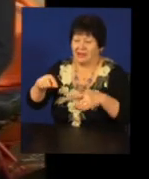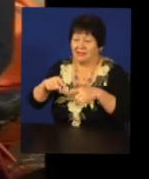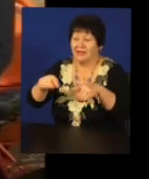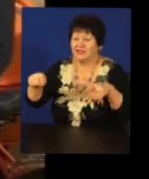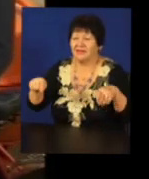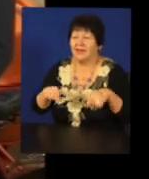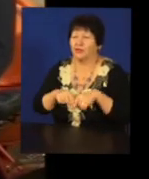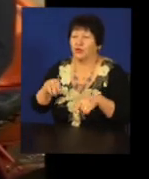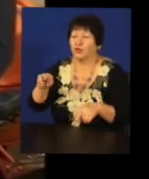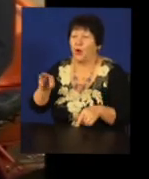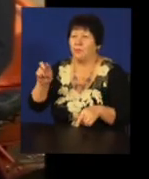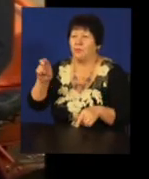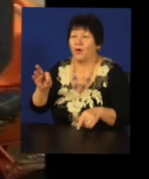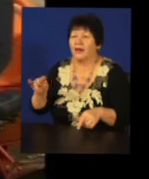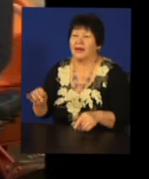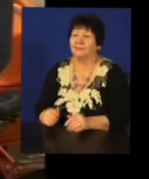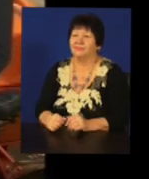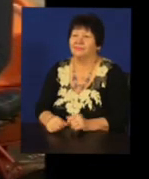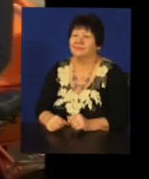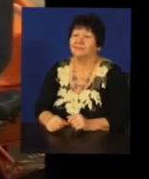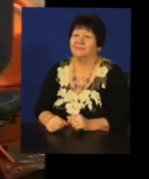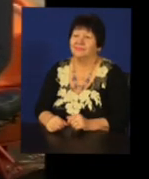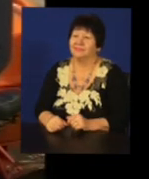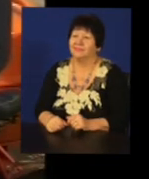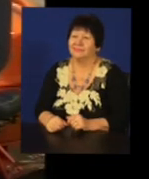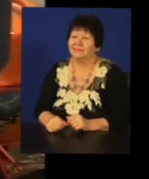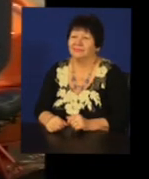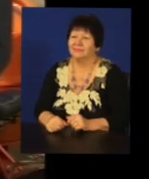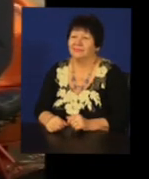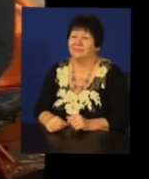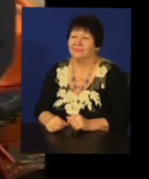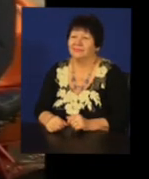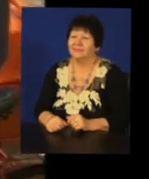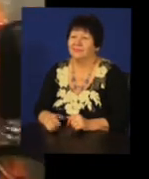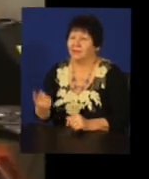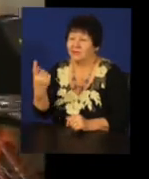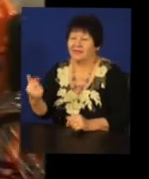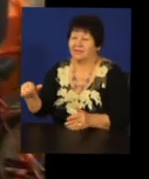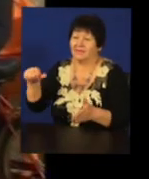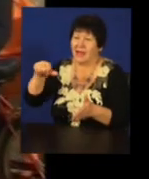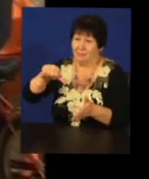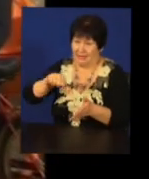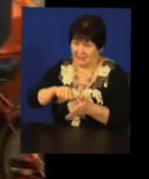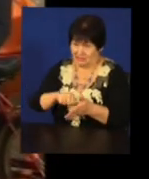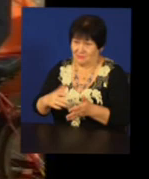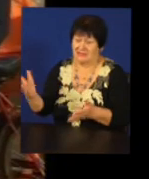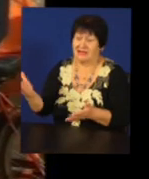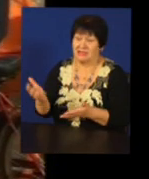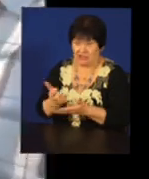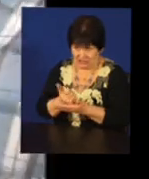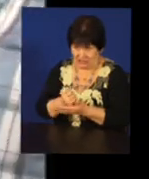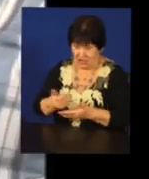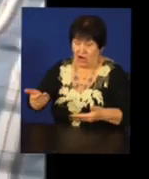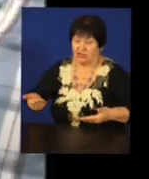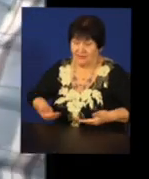această tombolă. Bravo. Și atât. Prima dată să câștigi, prima dată să participi și să câștigi premiul. Eu și v-am spus că prima dată și în